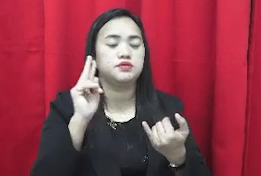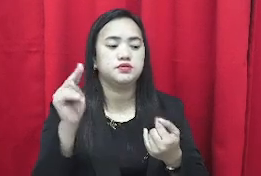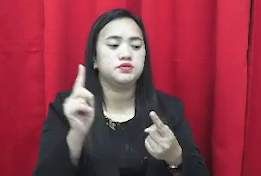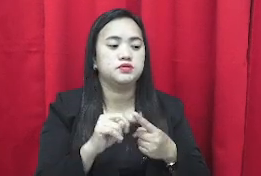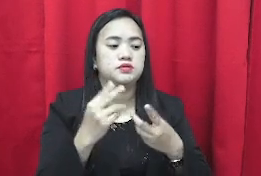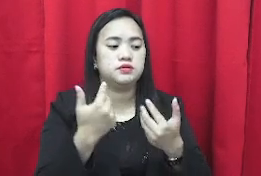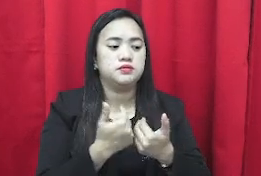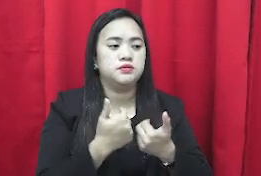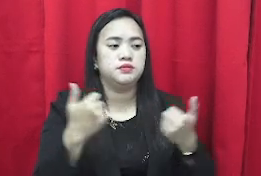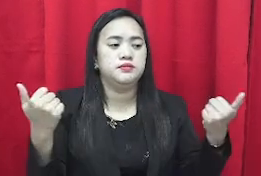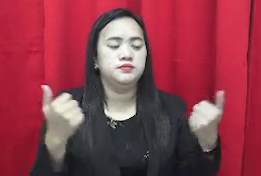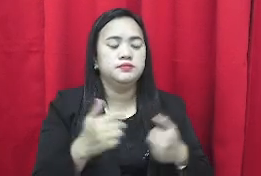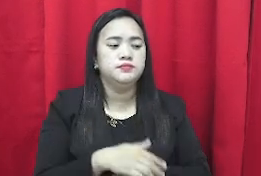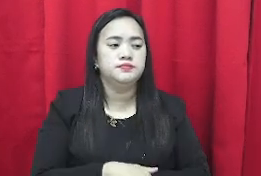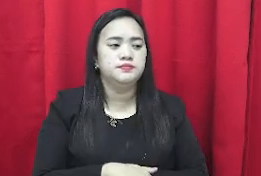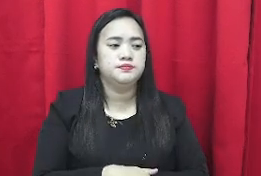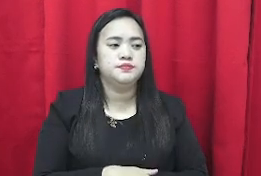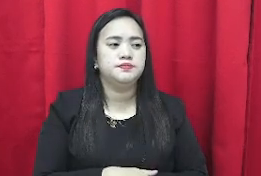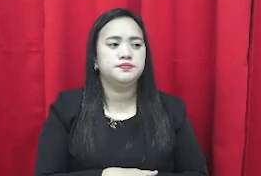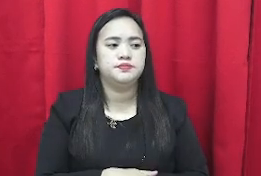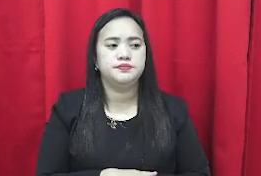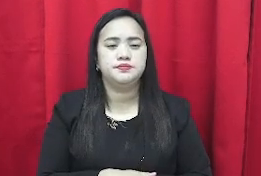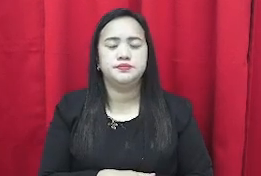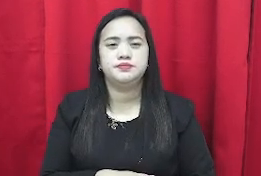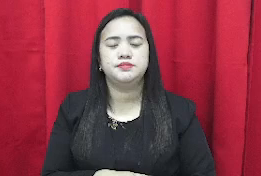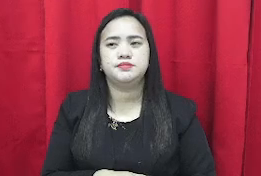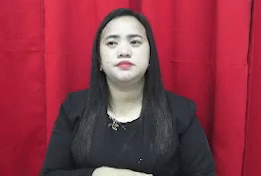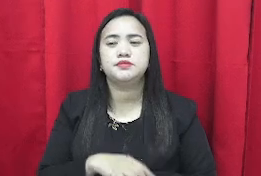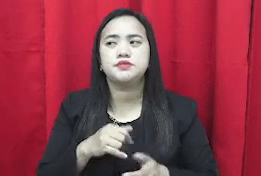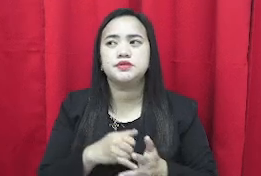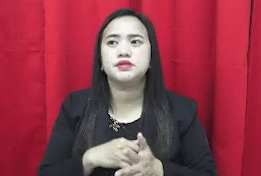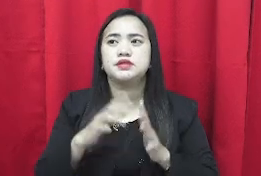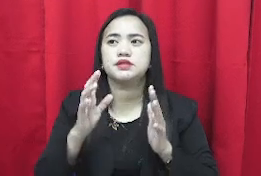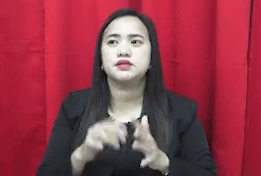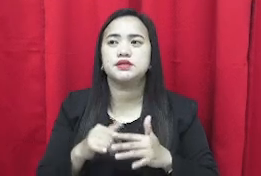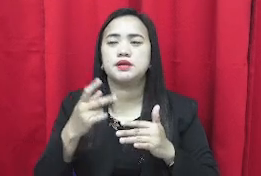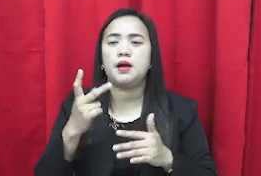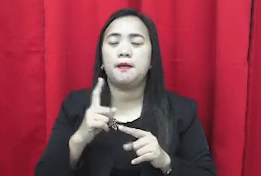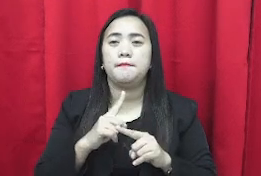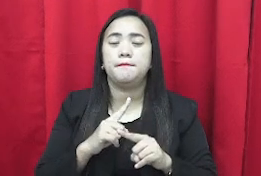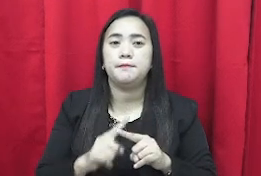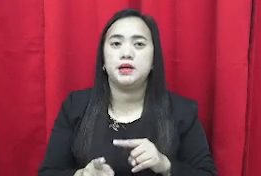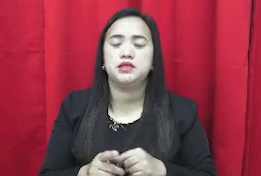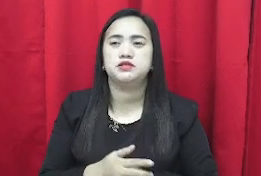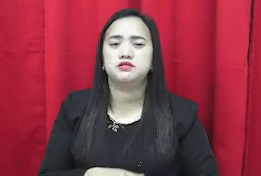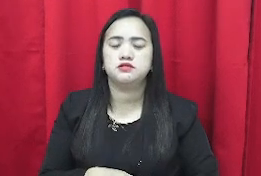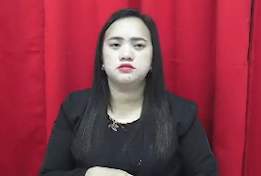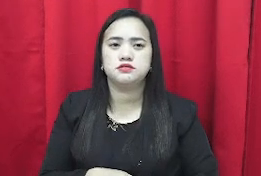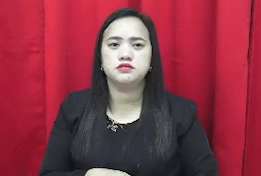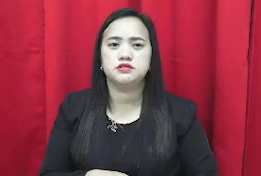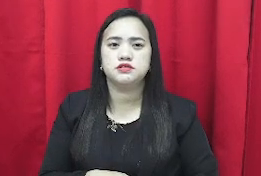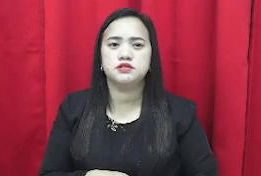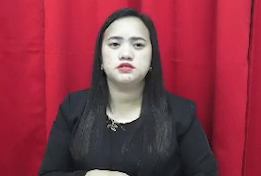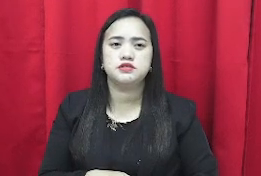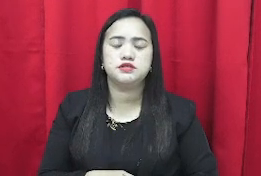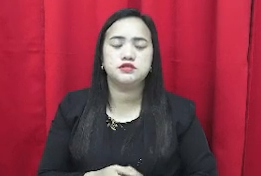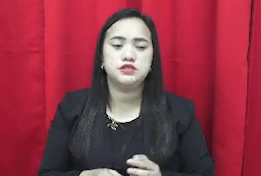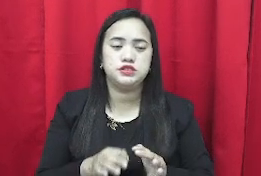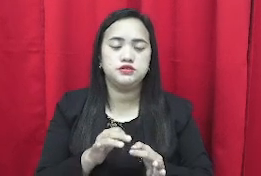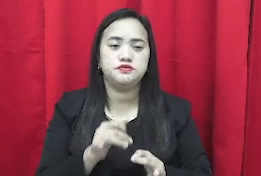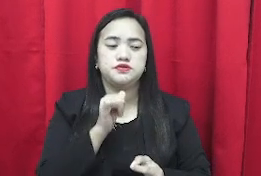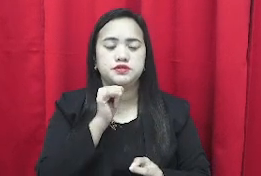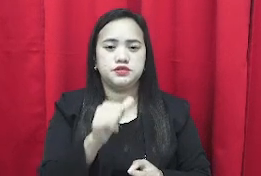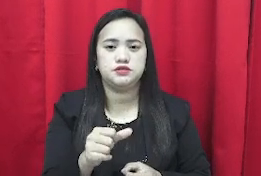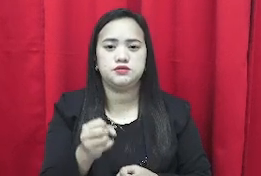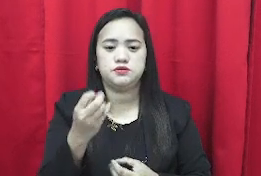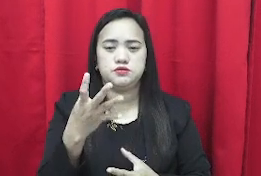mga kapatid siguradong maghihirap ang kanilang pamilya pero kapag sila ay sumunod sa